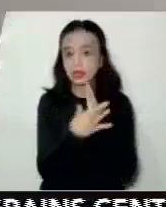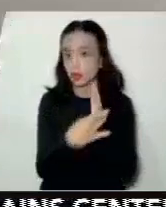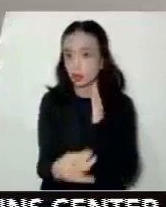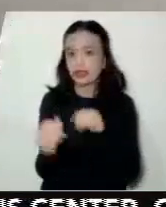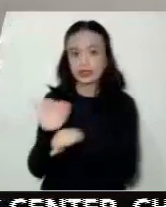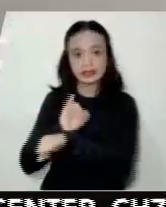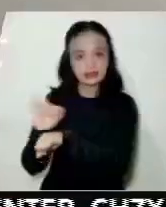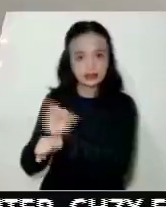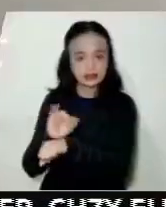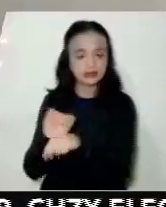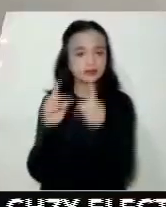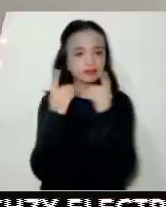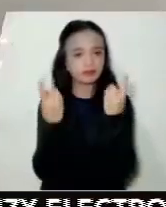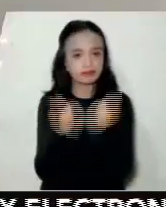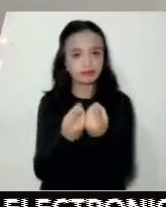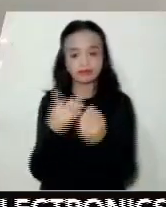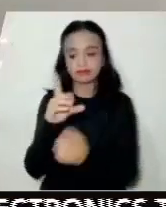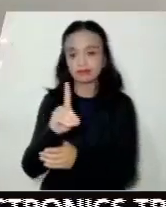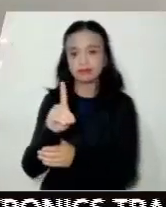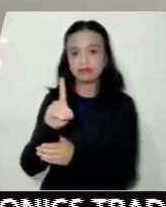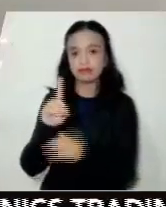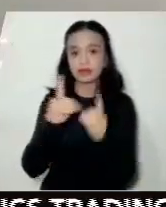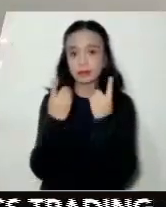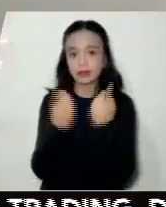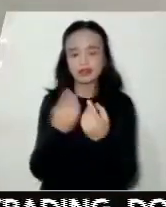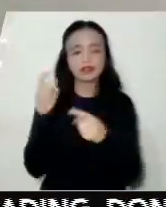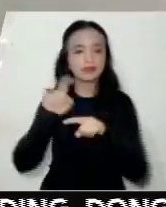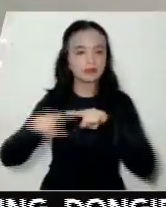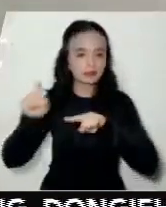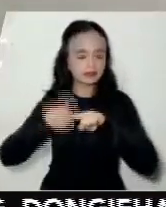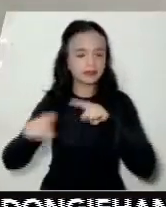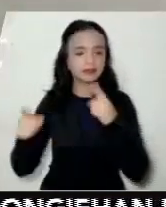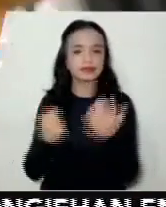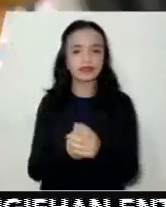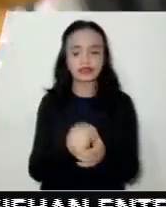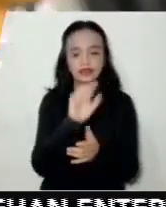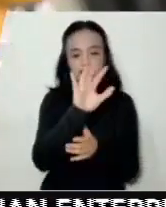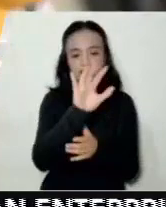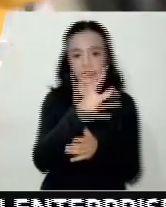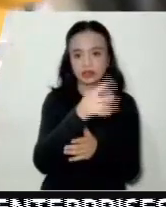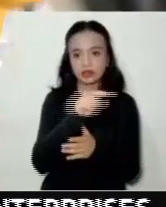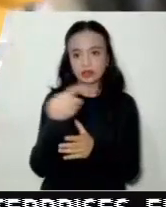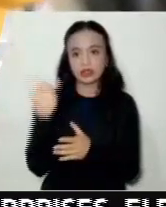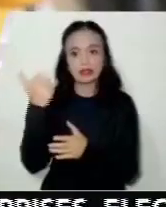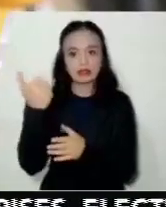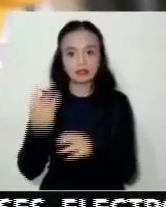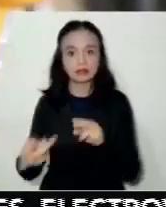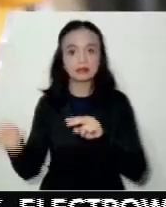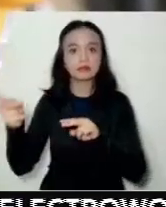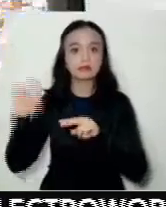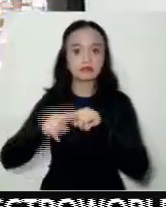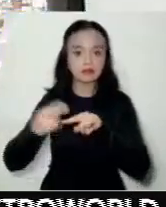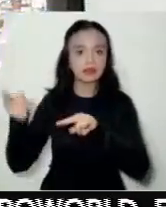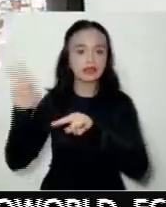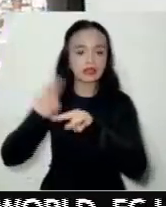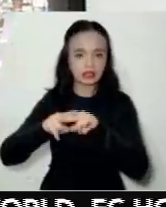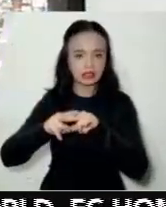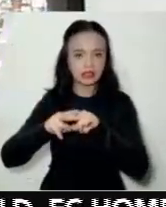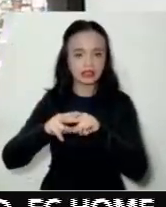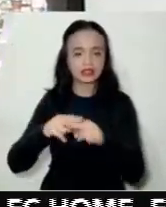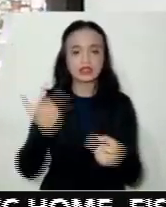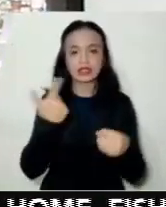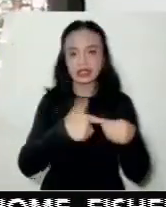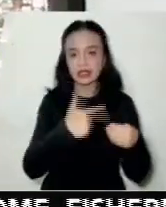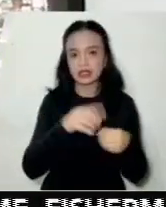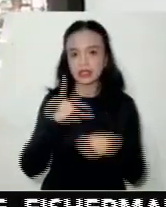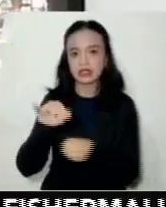Bureau ng Department of Energy, hanggang piso at 60 sentimo ang posibleng dagdag sa kada litro ng gasolina at diesel sa susunod